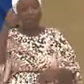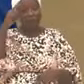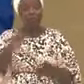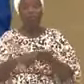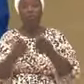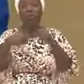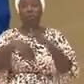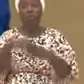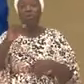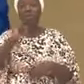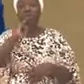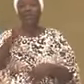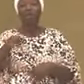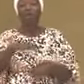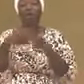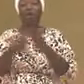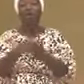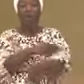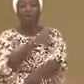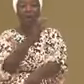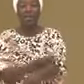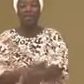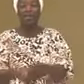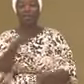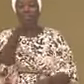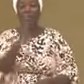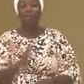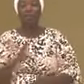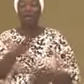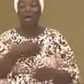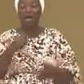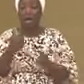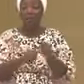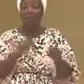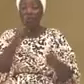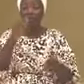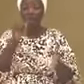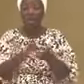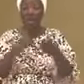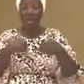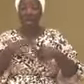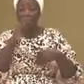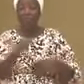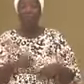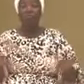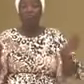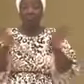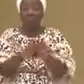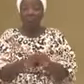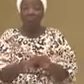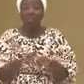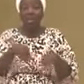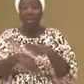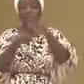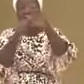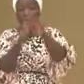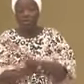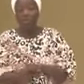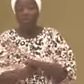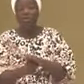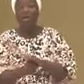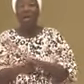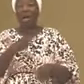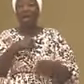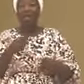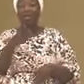c'est le dieu tout puissant et quiconque a été enfermé dans l'oppression est